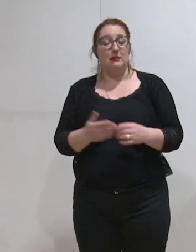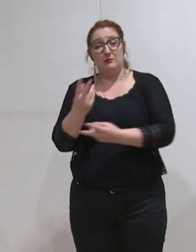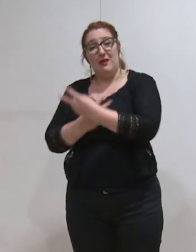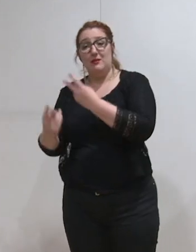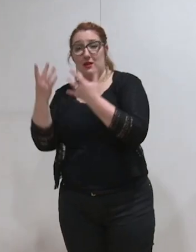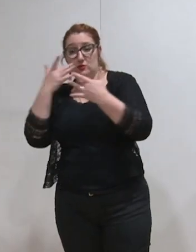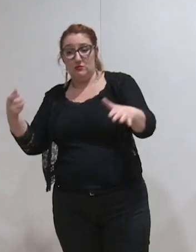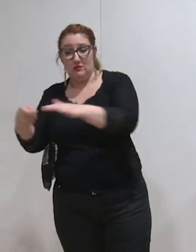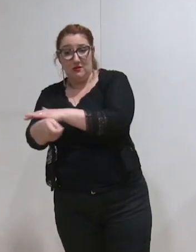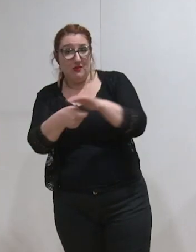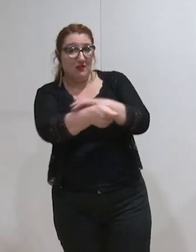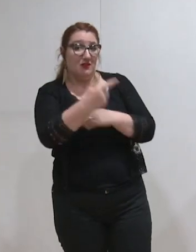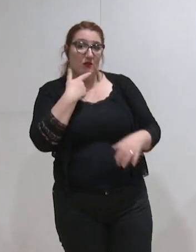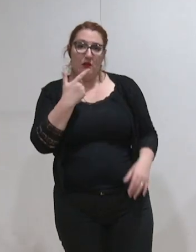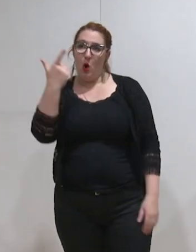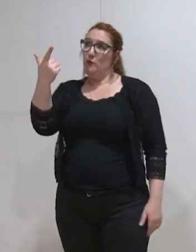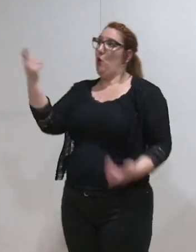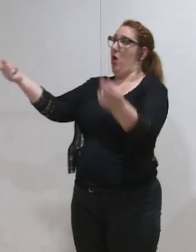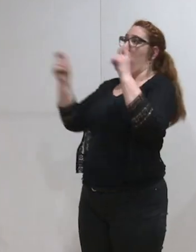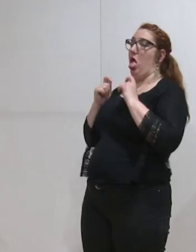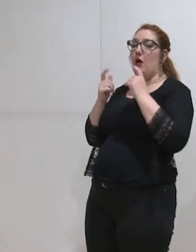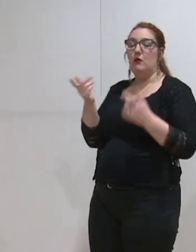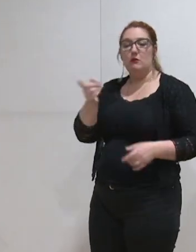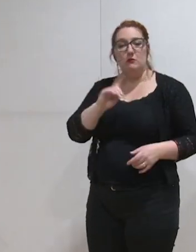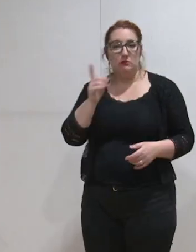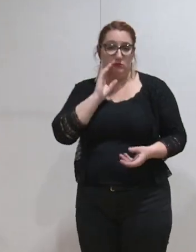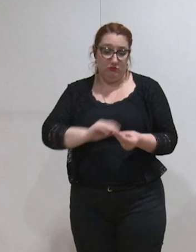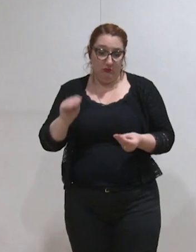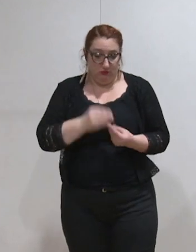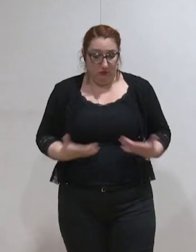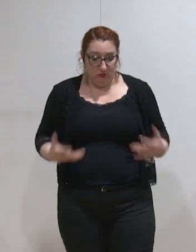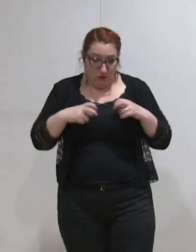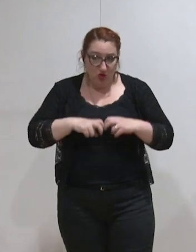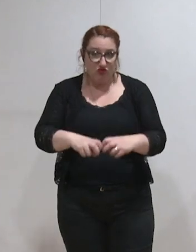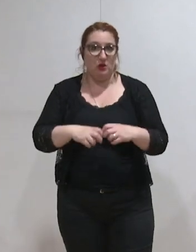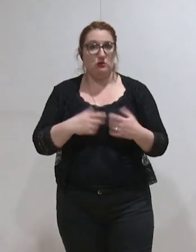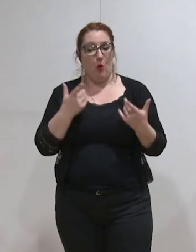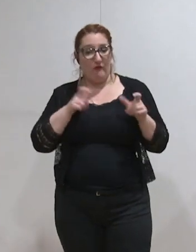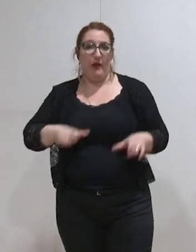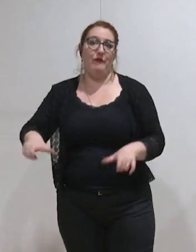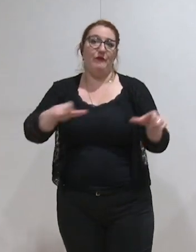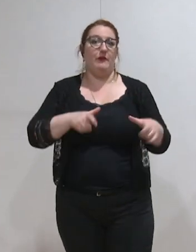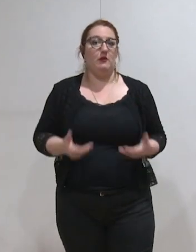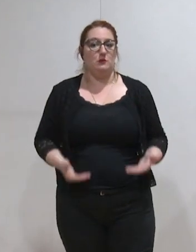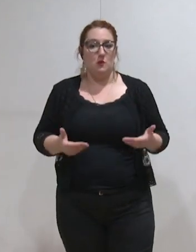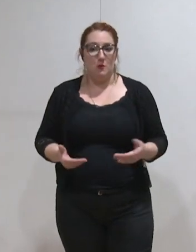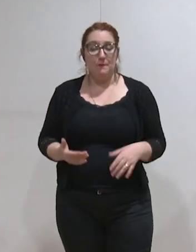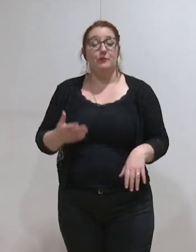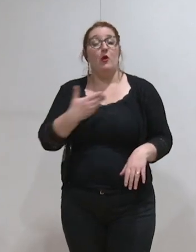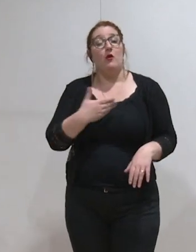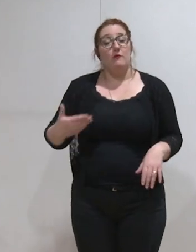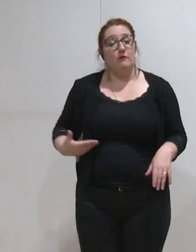peut éventuellement avoir une double source de financement c'est quelque chose que nous interrogeons en ce moment et enfin nous nous interrogeons sur le montant des